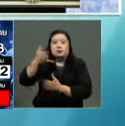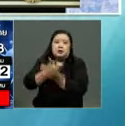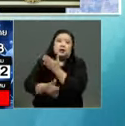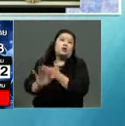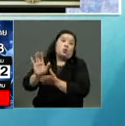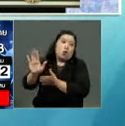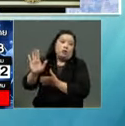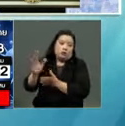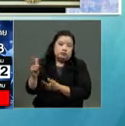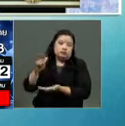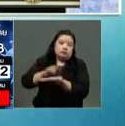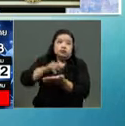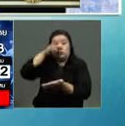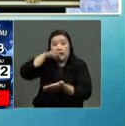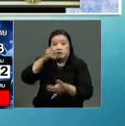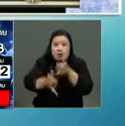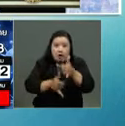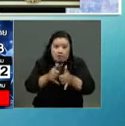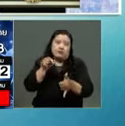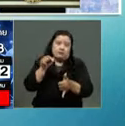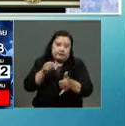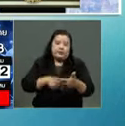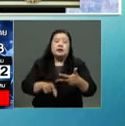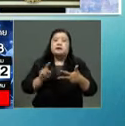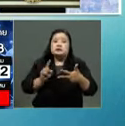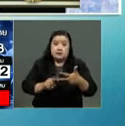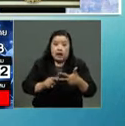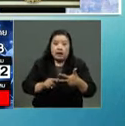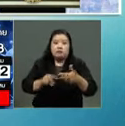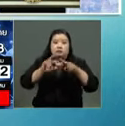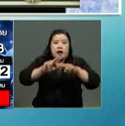คืนนักเรียนนักศึกษาก็เช่นกันนะครับนักเรียนนักศึกษาจะไปต่างประเทศก็กลับมาด้วยเหมือนกัน3คือพนักงานนวดกับอย่างที่บอกว่ารายงานกันอยู่บ่อยๆตรงนี้ก็เป็นอาชีพเสี่ยงนะครับครับก็นำเรียนว่า